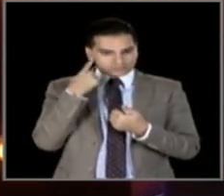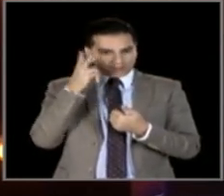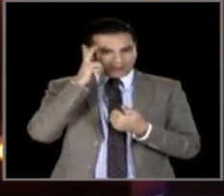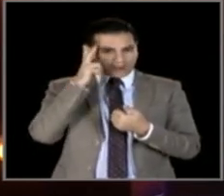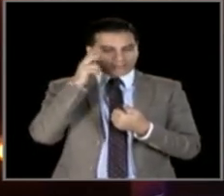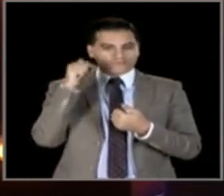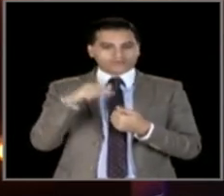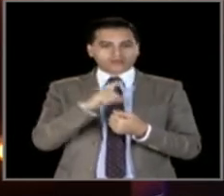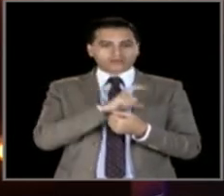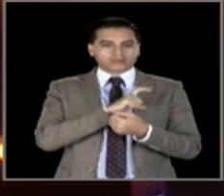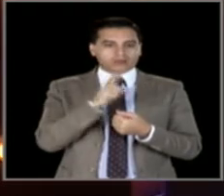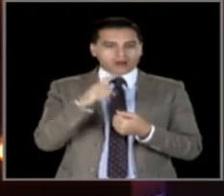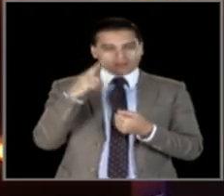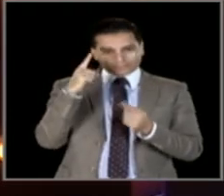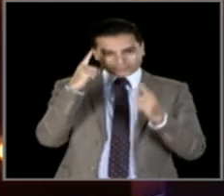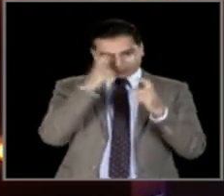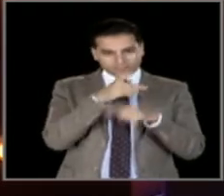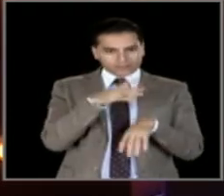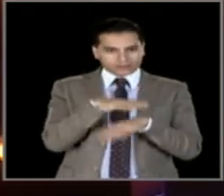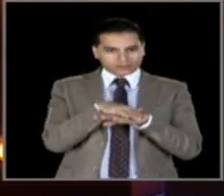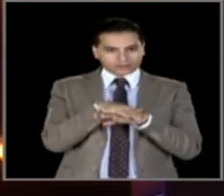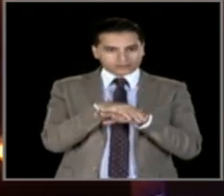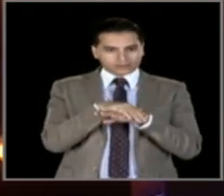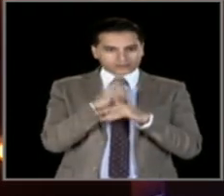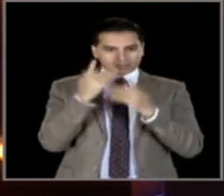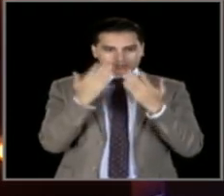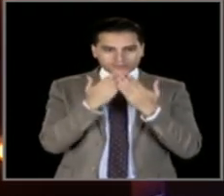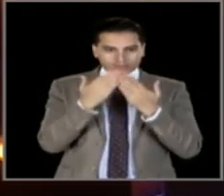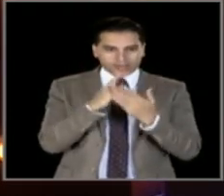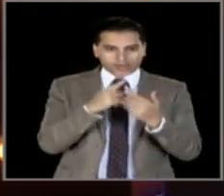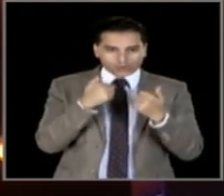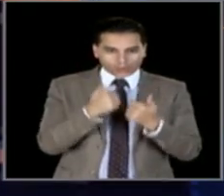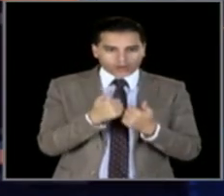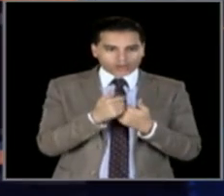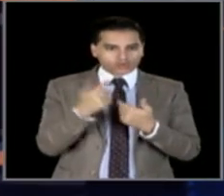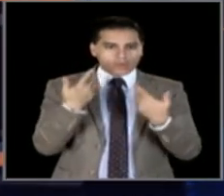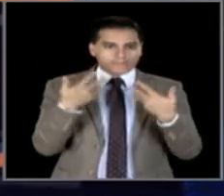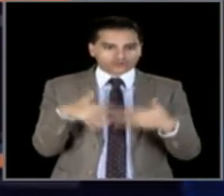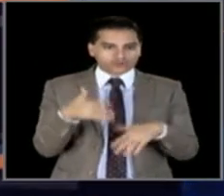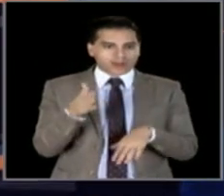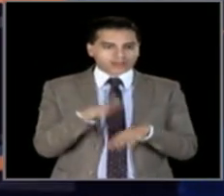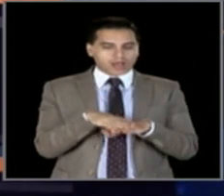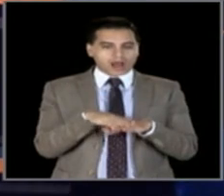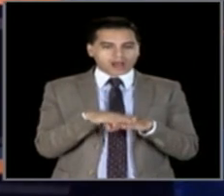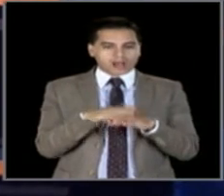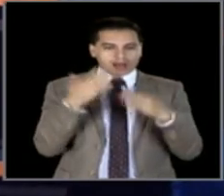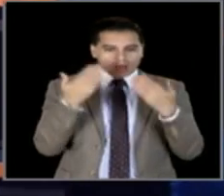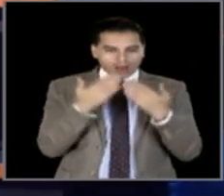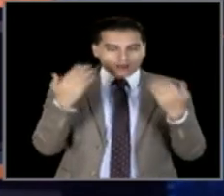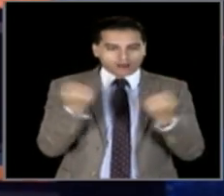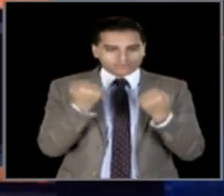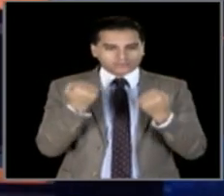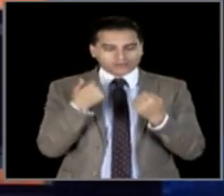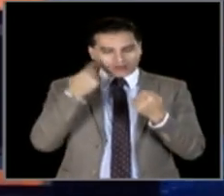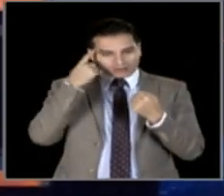بفترة كان في طالب بيعاني من فكرة إن هو مش بيذاكر كويس ومش قادر إن هو يحصل كويس في الآخر.